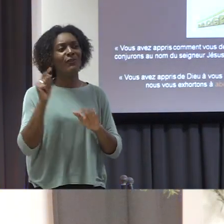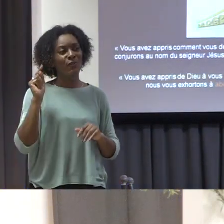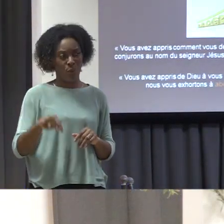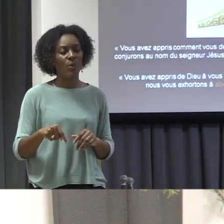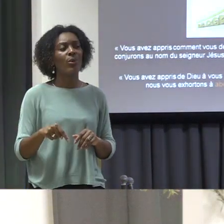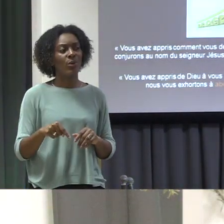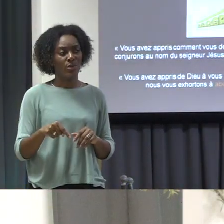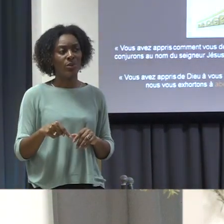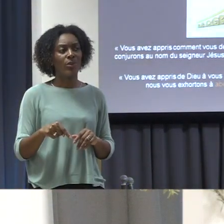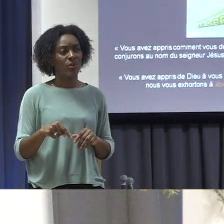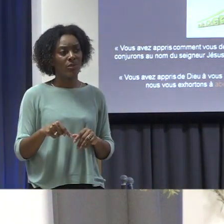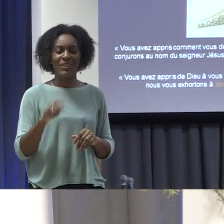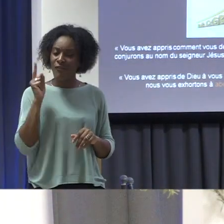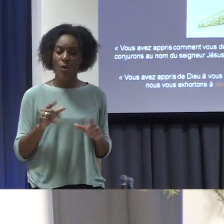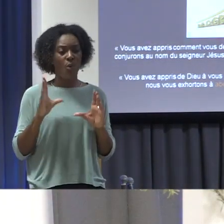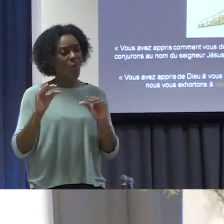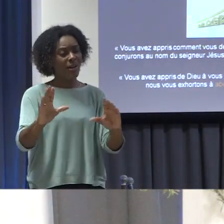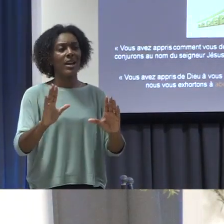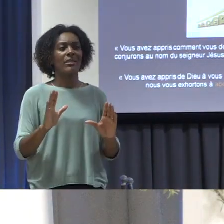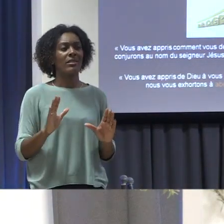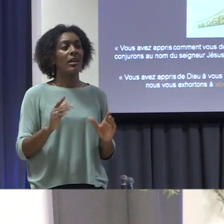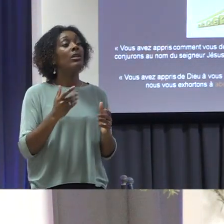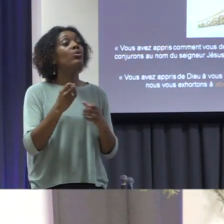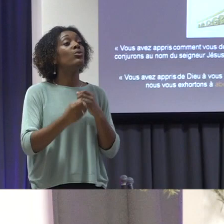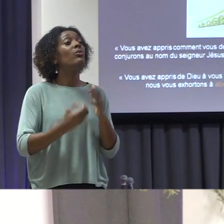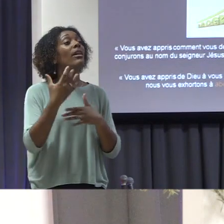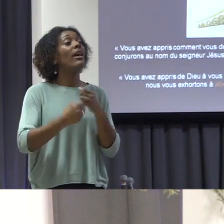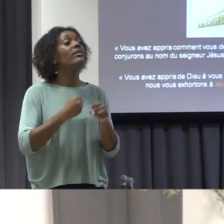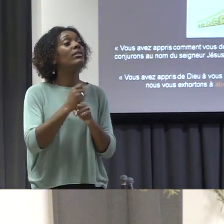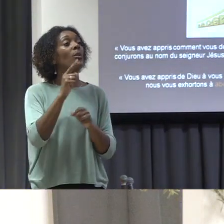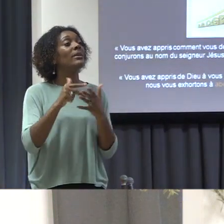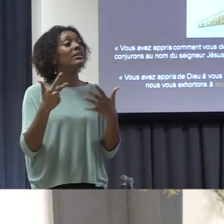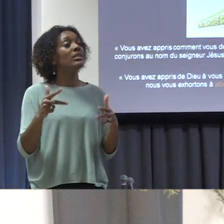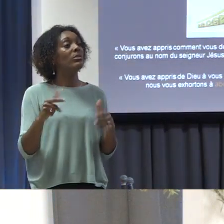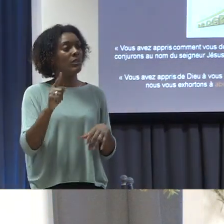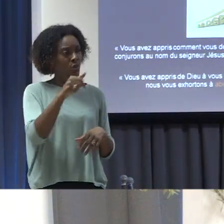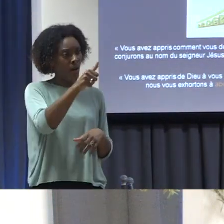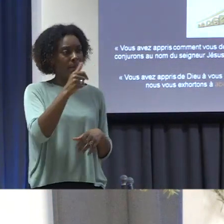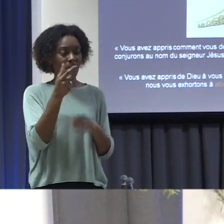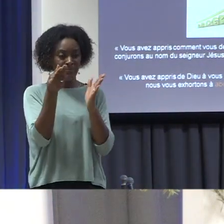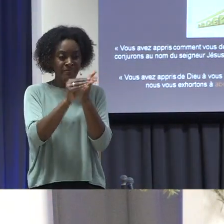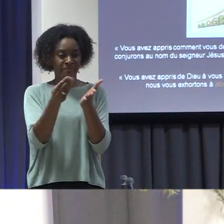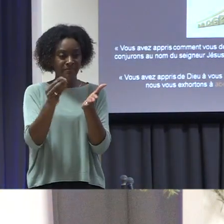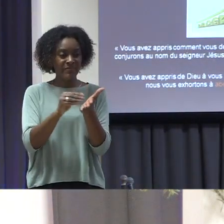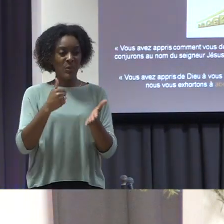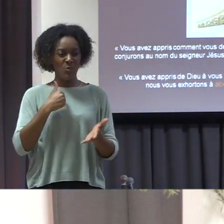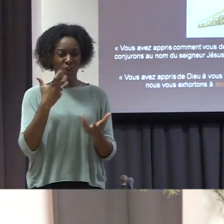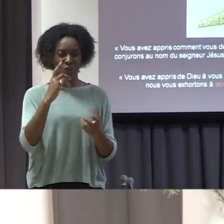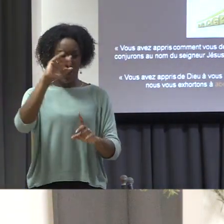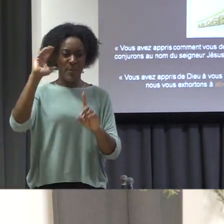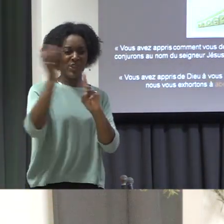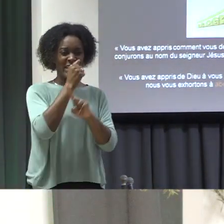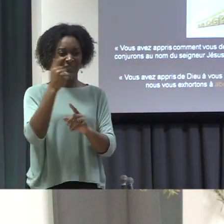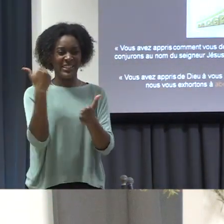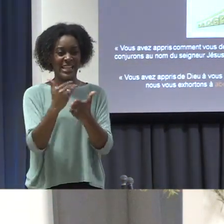cibles concrètes, simples pour cette nouvelle année. Fixons-nous des objectifs qui nous permettent de faire